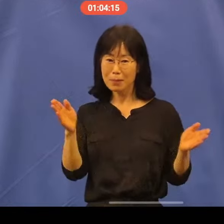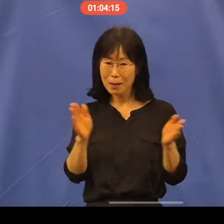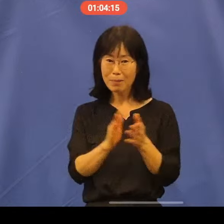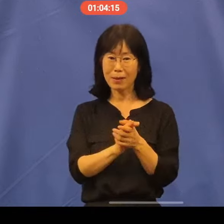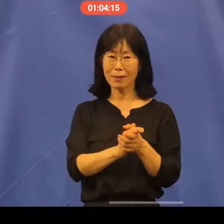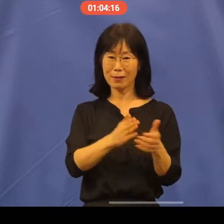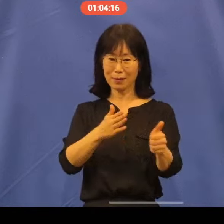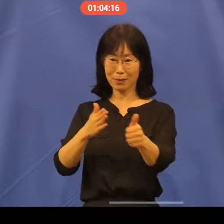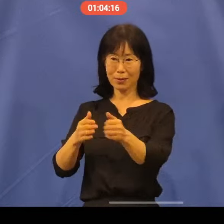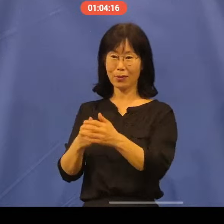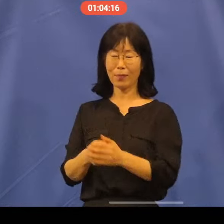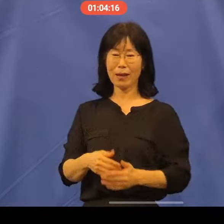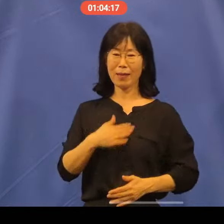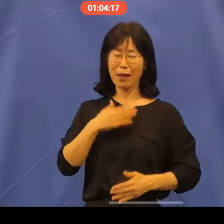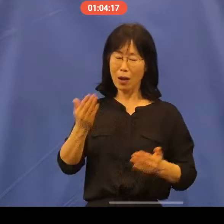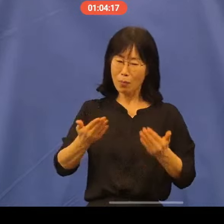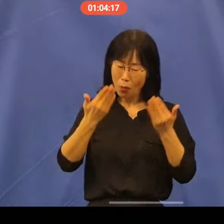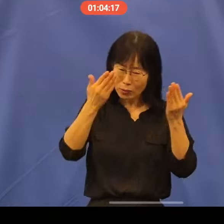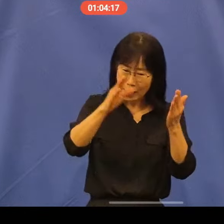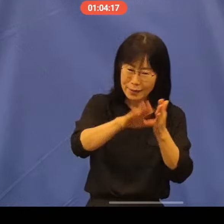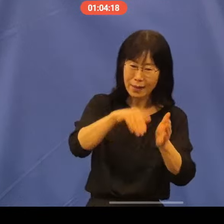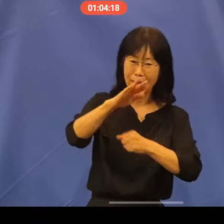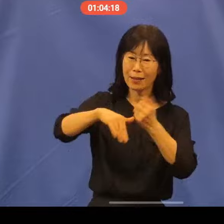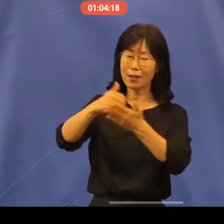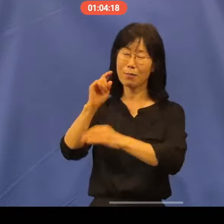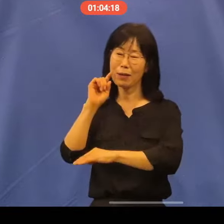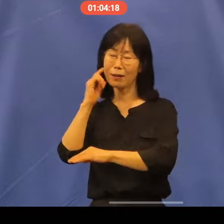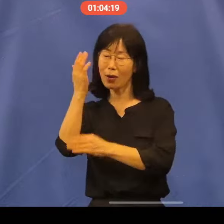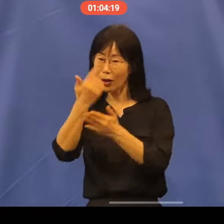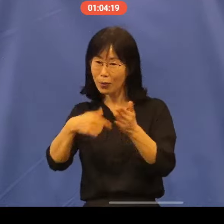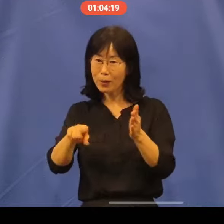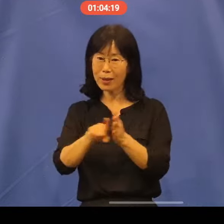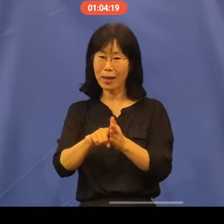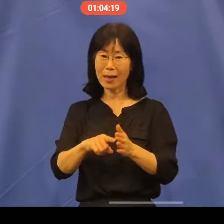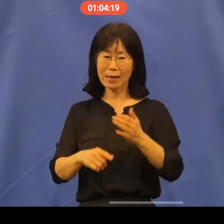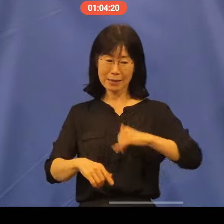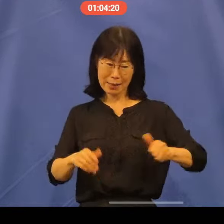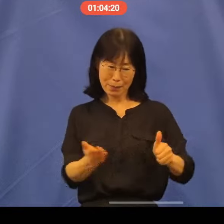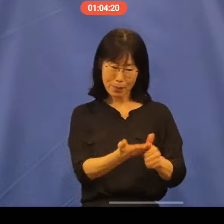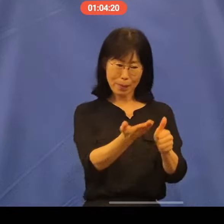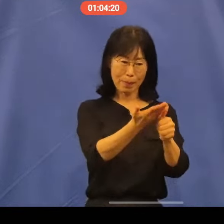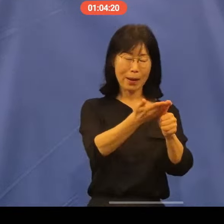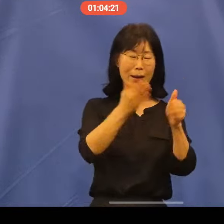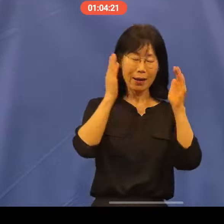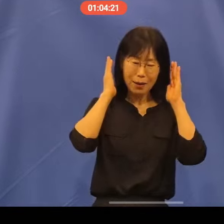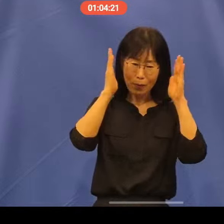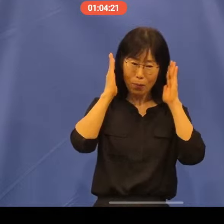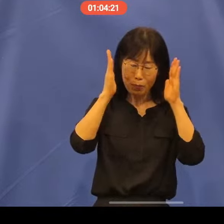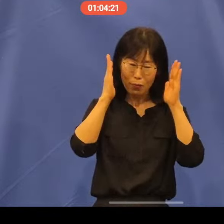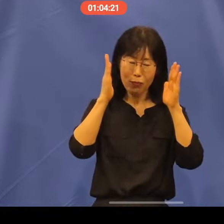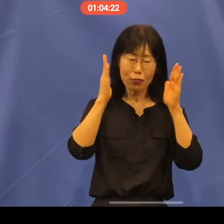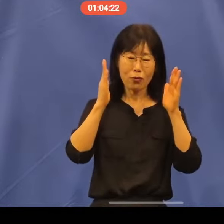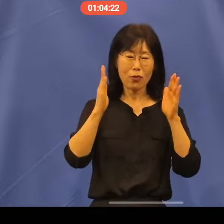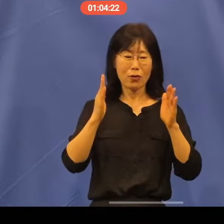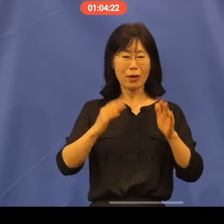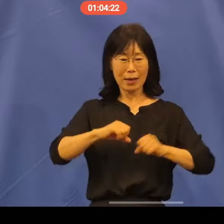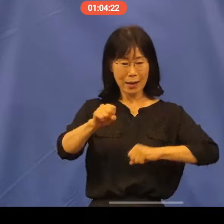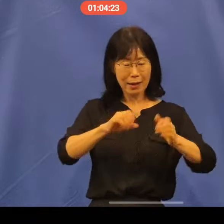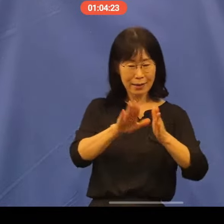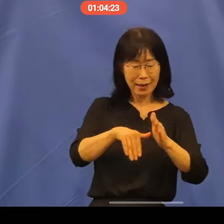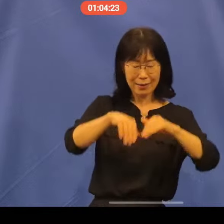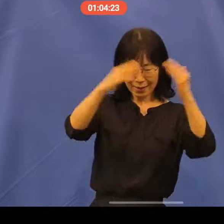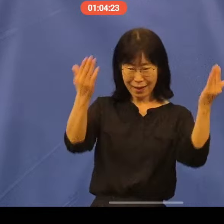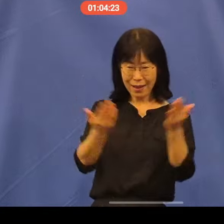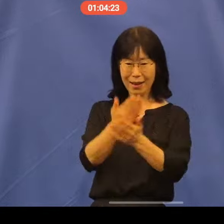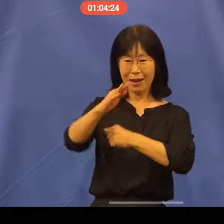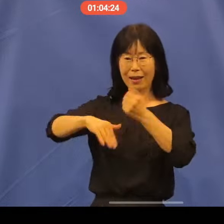하나님의 영광을 위하여, 봉사할 때도 하나님의 영광을 위하여, 자녀가 양육을 할 때도 하나님의 영광을, 공부를 할 때도 하나님의 영광을 위하여. 우리를